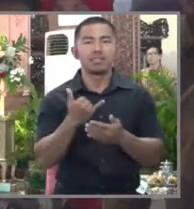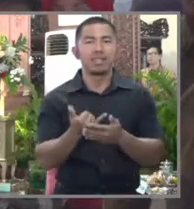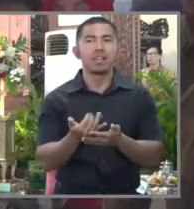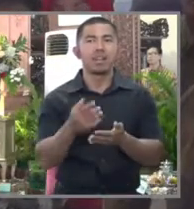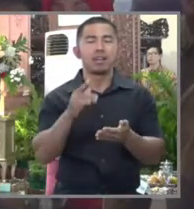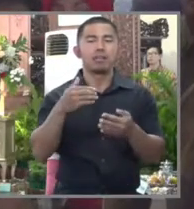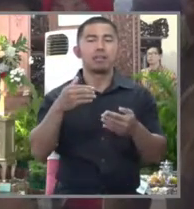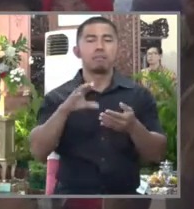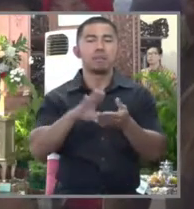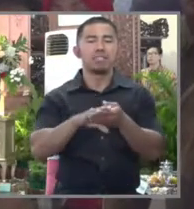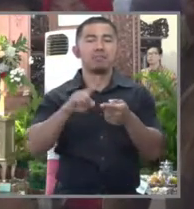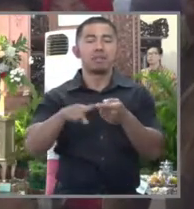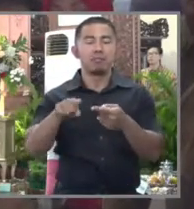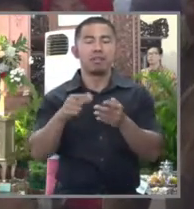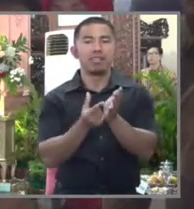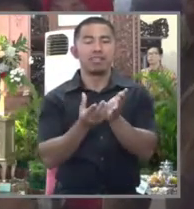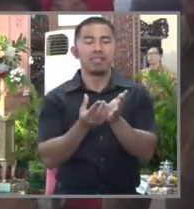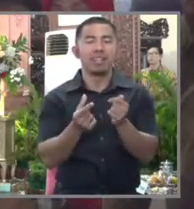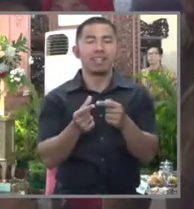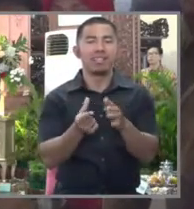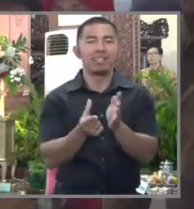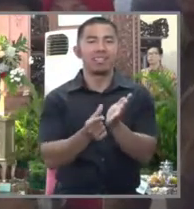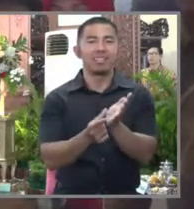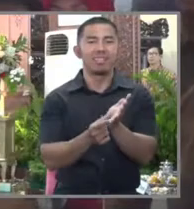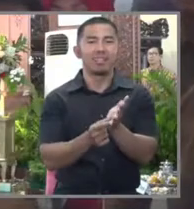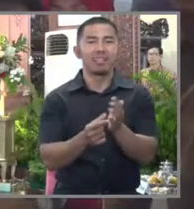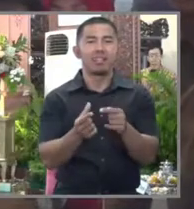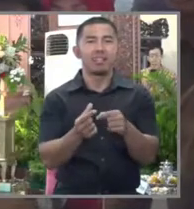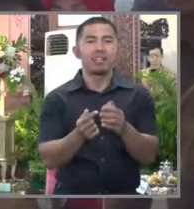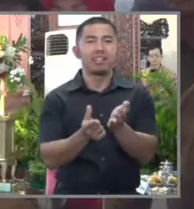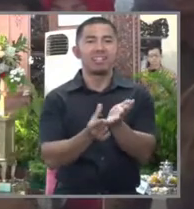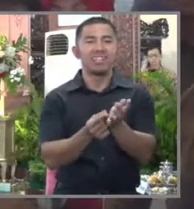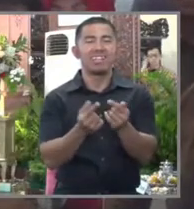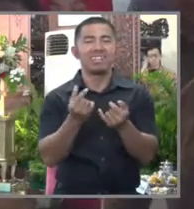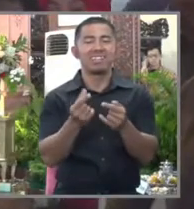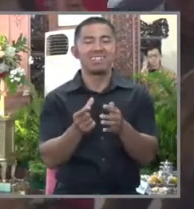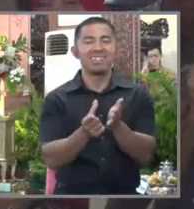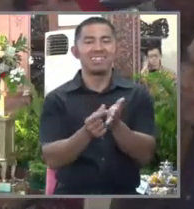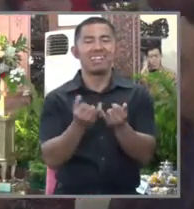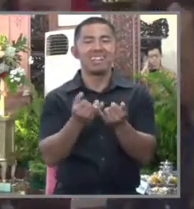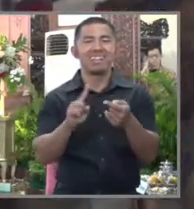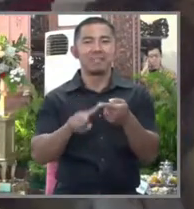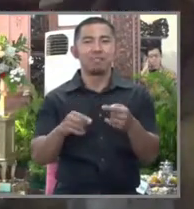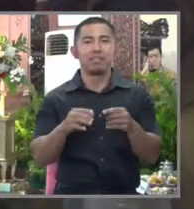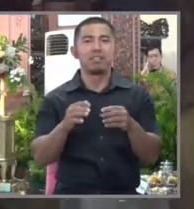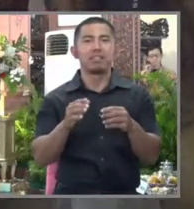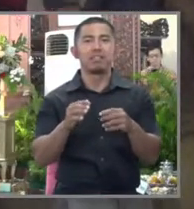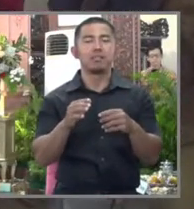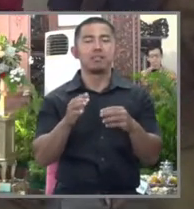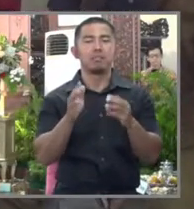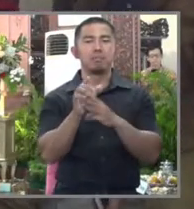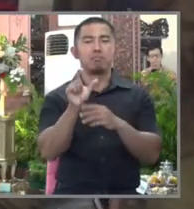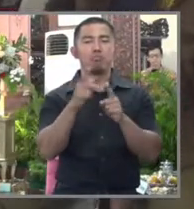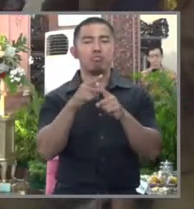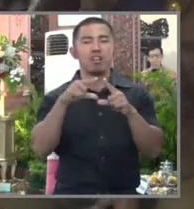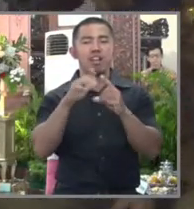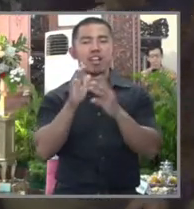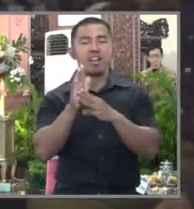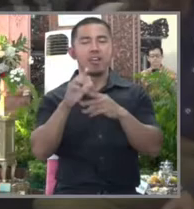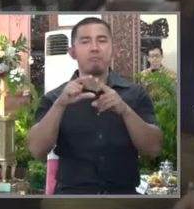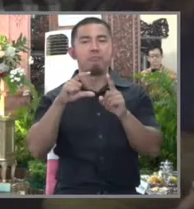Lah, ngono jadi kuih. Dari teman saya. Yang kosek, jenengmu siapa? Perkenalkan nama saya Muhammad Ilmizire Pratama dari Forum